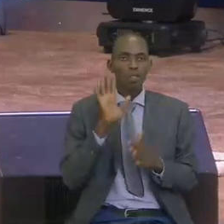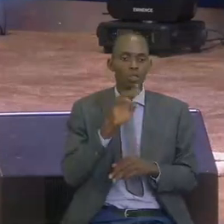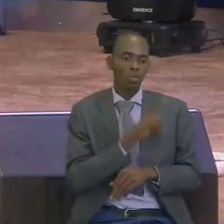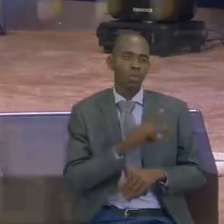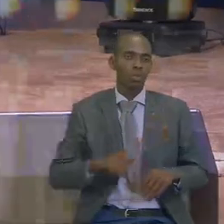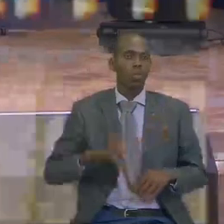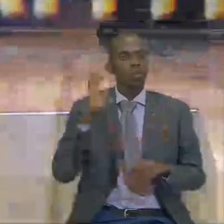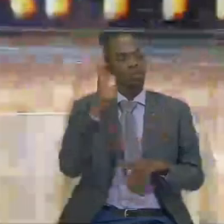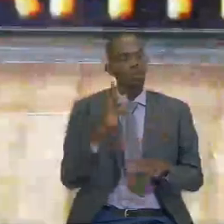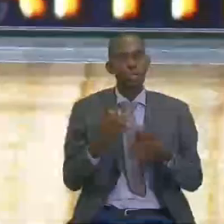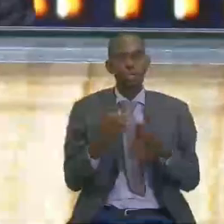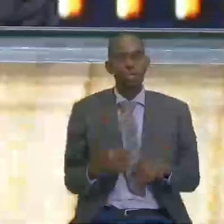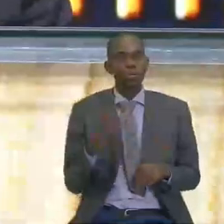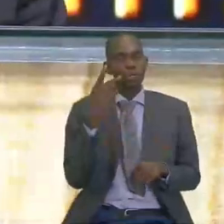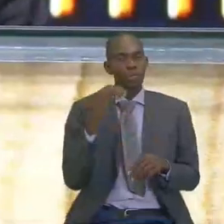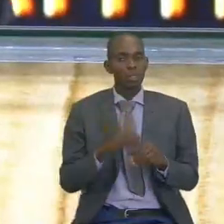viendra.